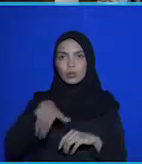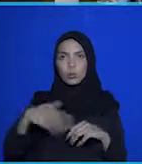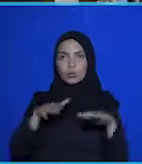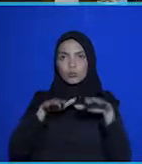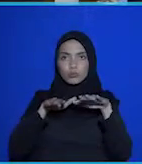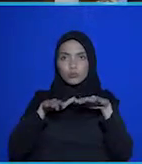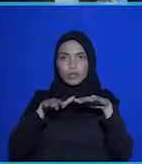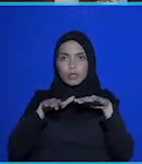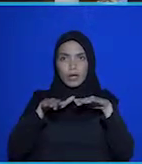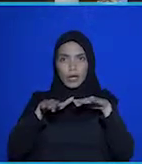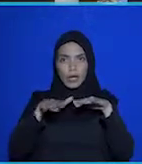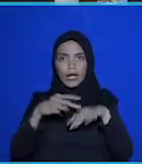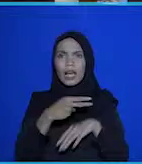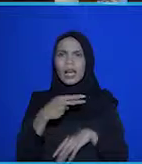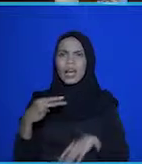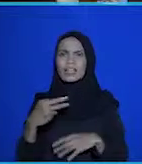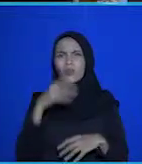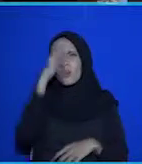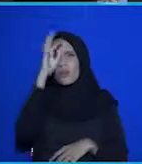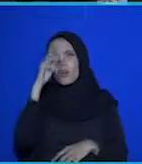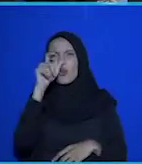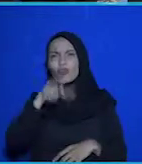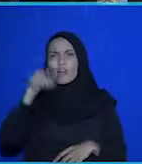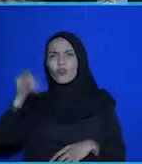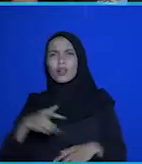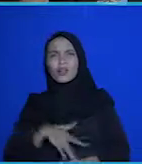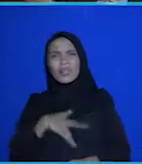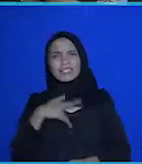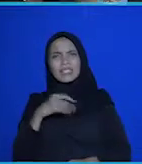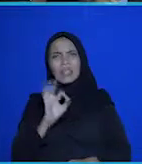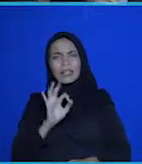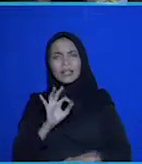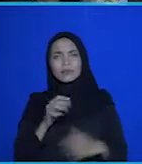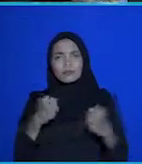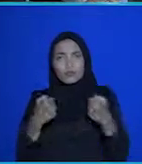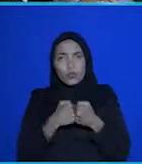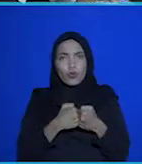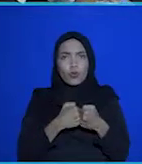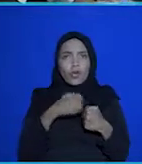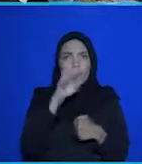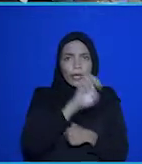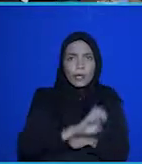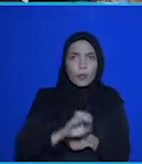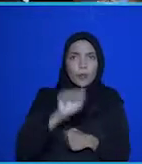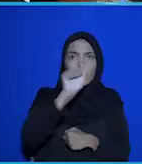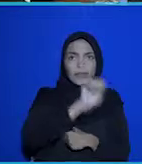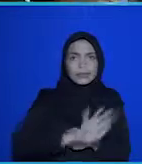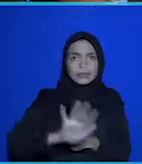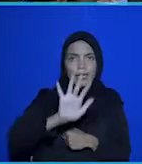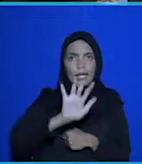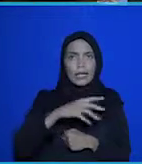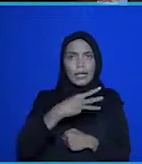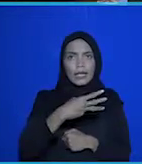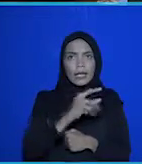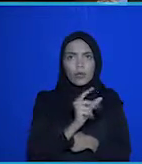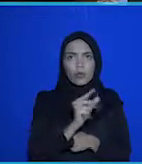tahun. Jadi kita tidak merasa. Kemudian menumbuk ke lempeng Eurasia.